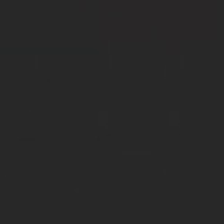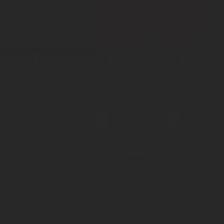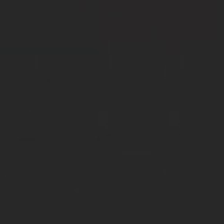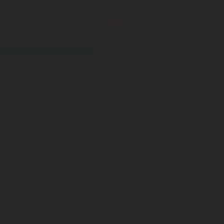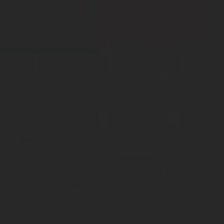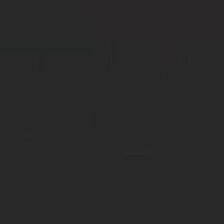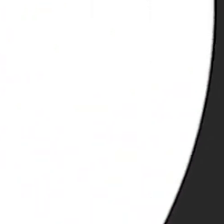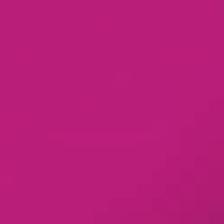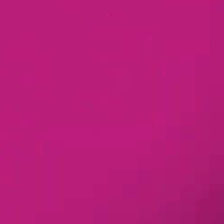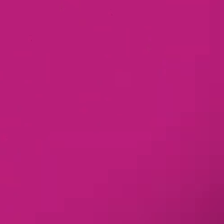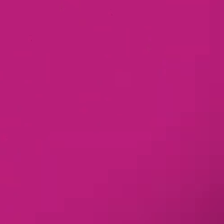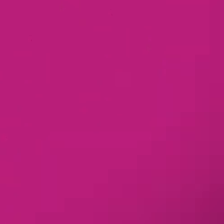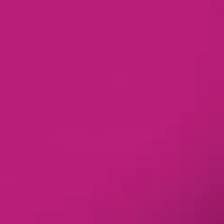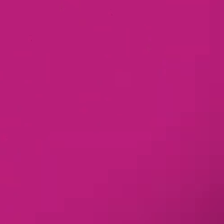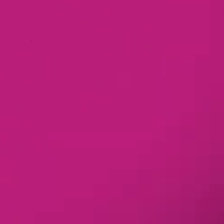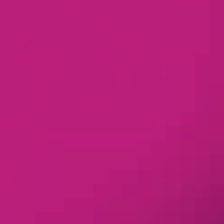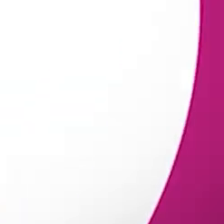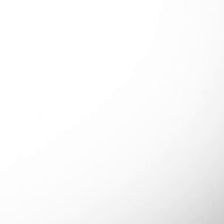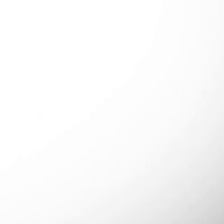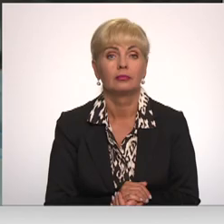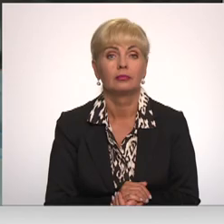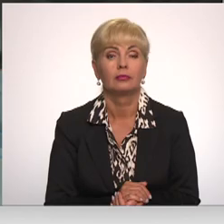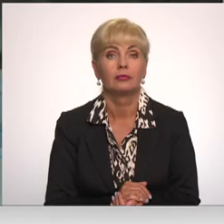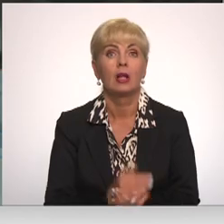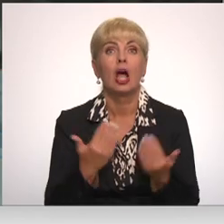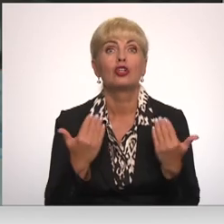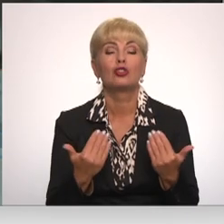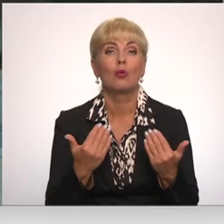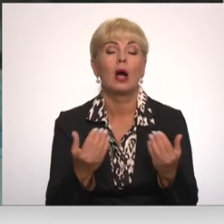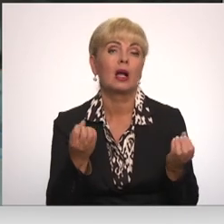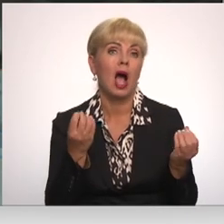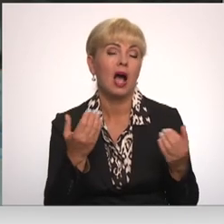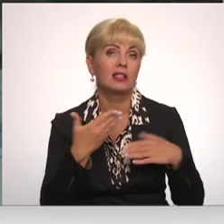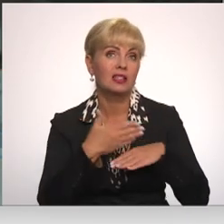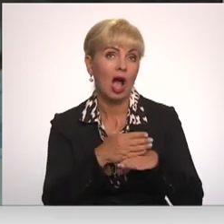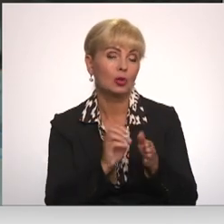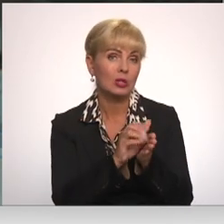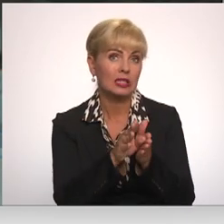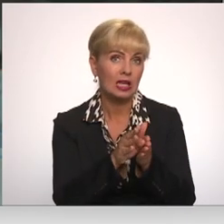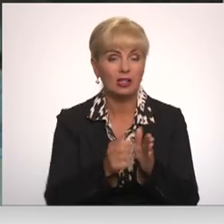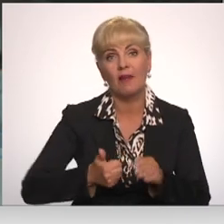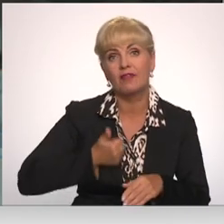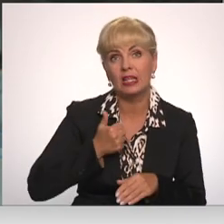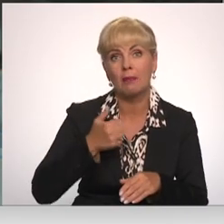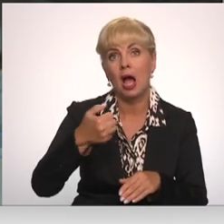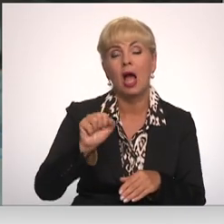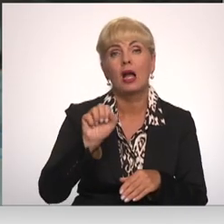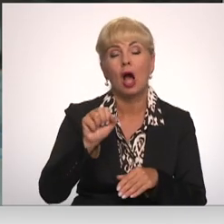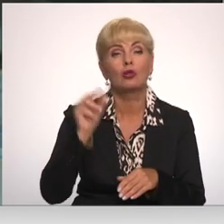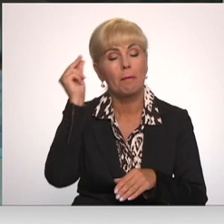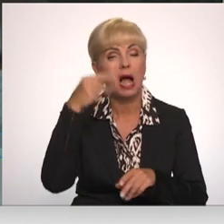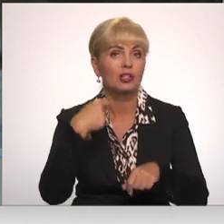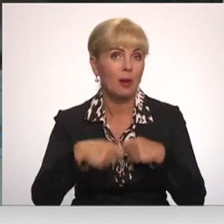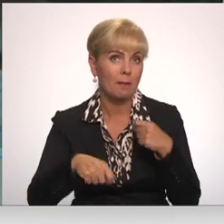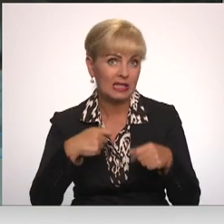Re, viss ēters ir te! No šodienas gāzes sadales sistēmas operators Gazprom mācībās izspēlē